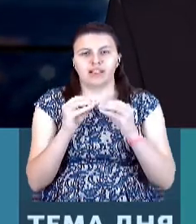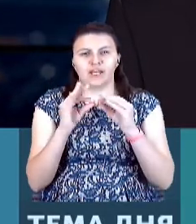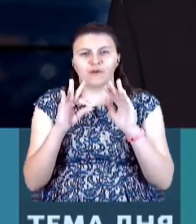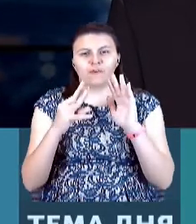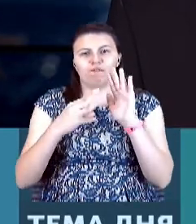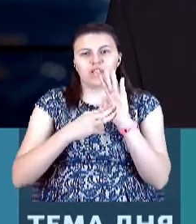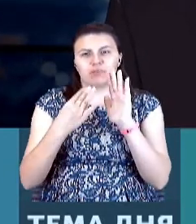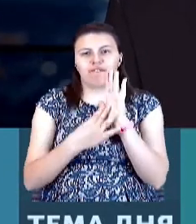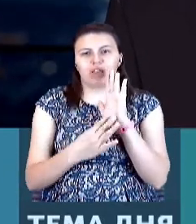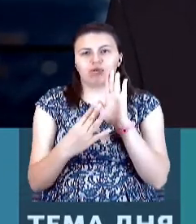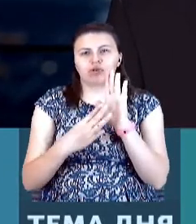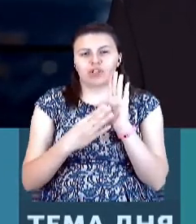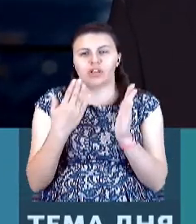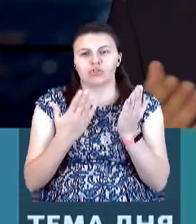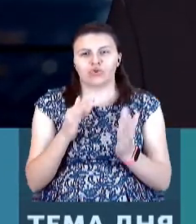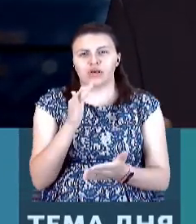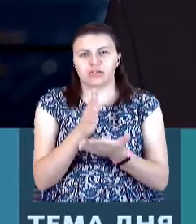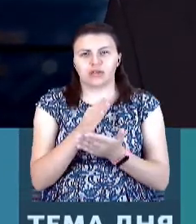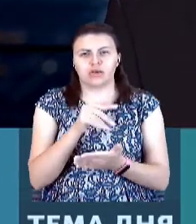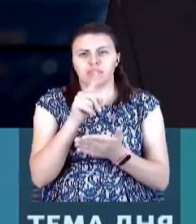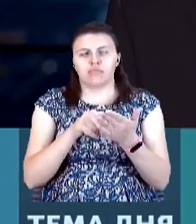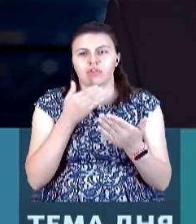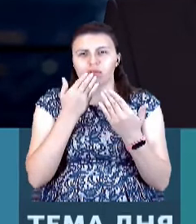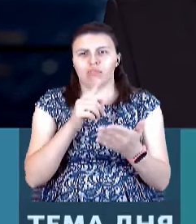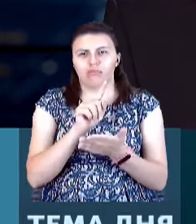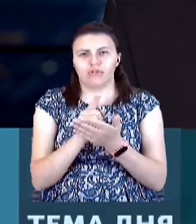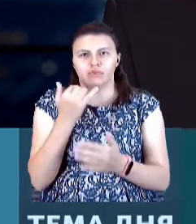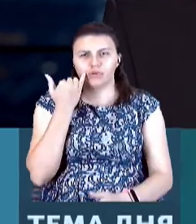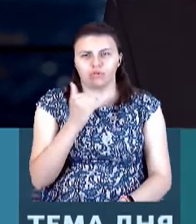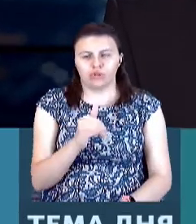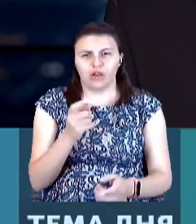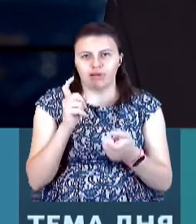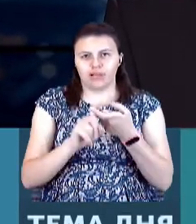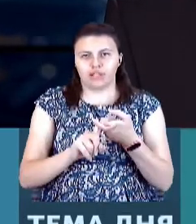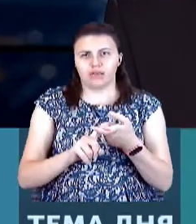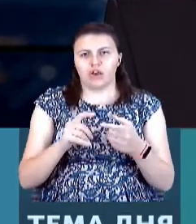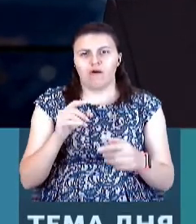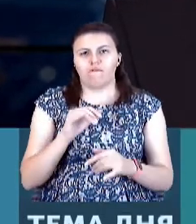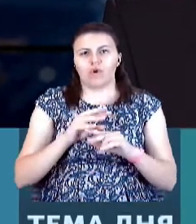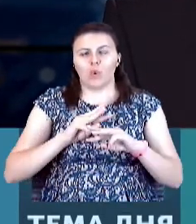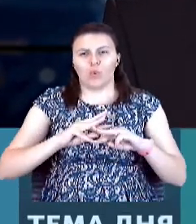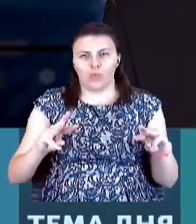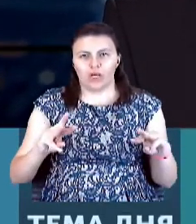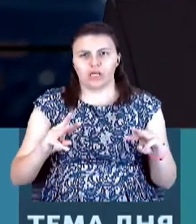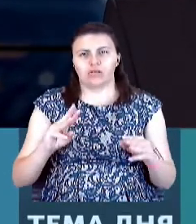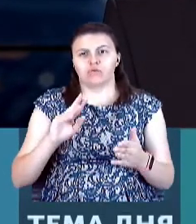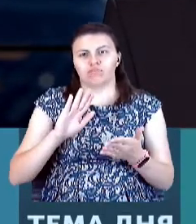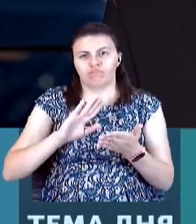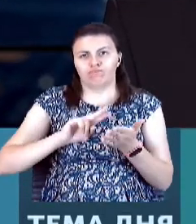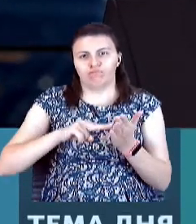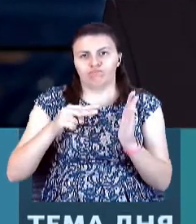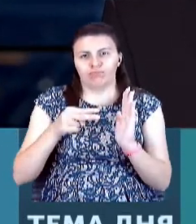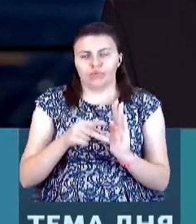050-210-08-98. Якщо у вас є запитання до нашого гостя, обов'язково долучайтесь. А в уряді, пане Ярославе, розраховують, що підвищення